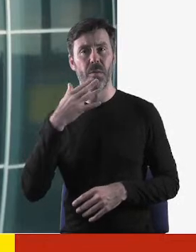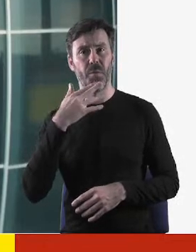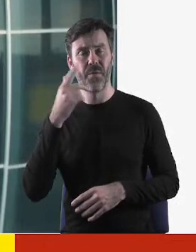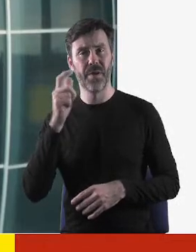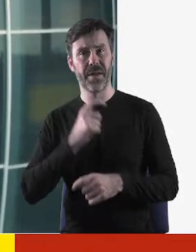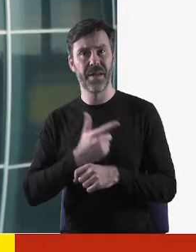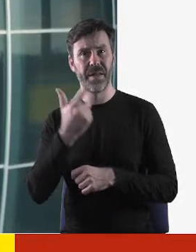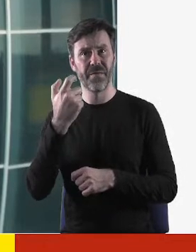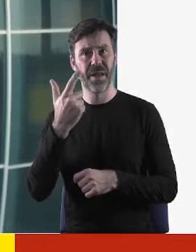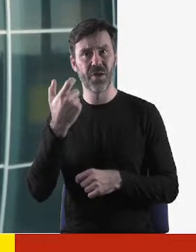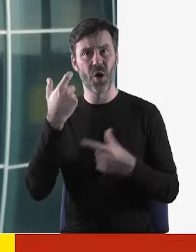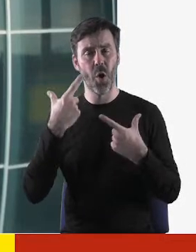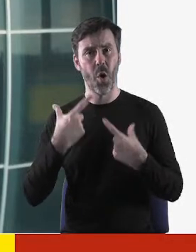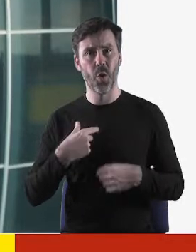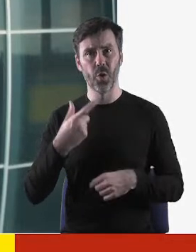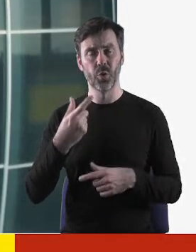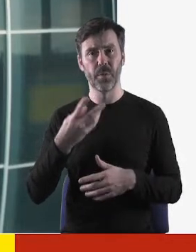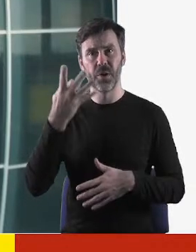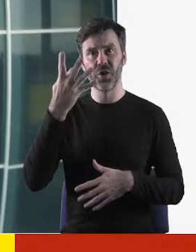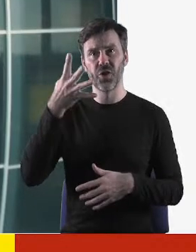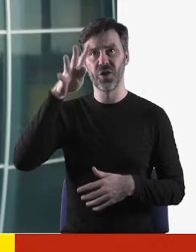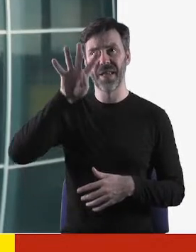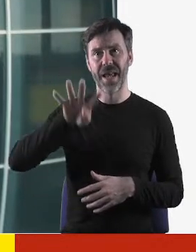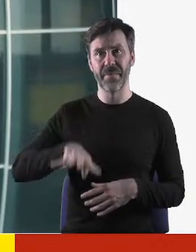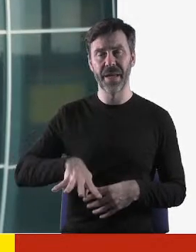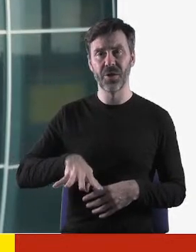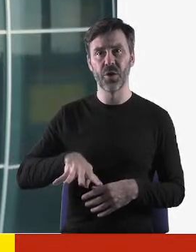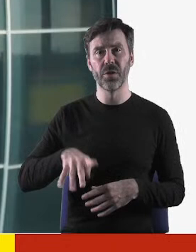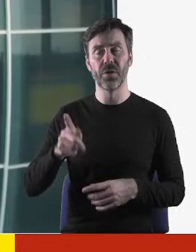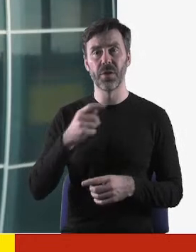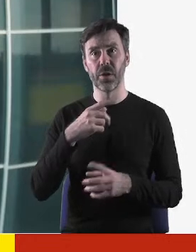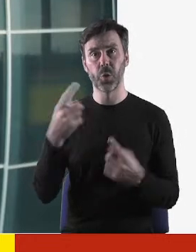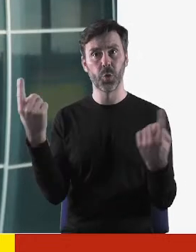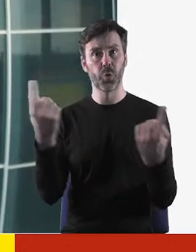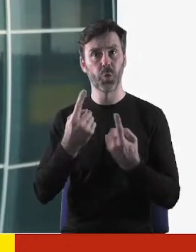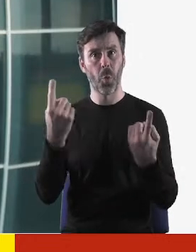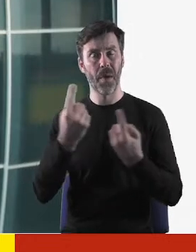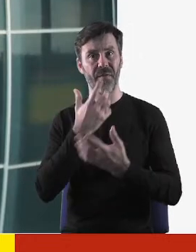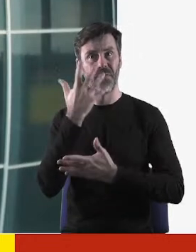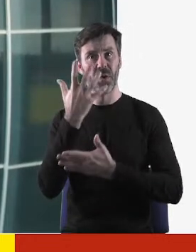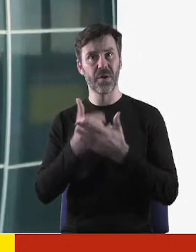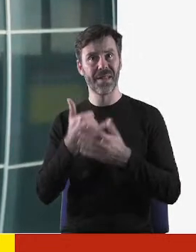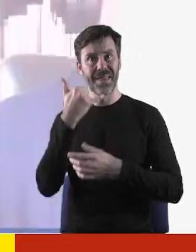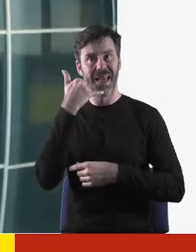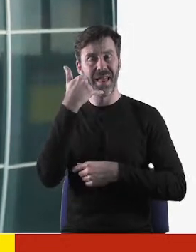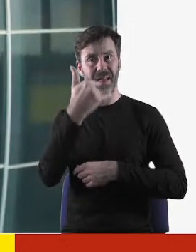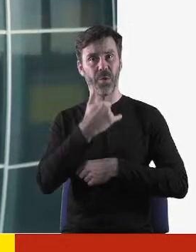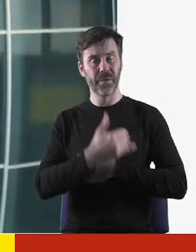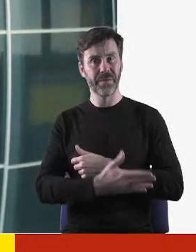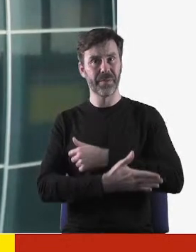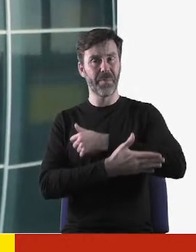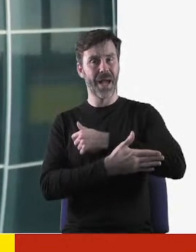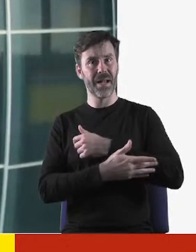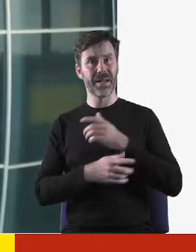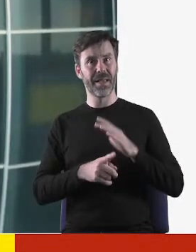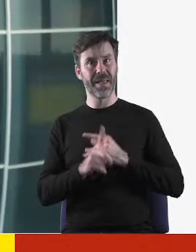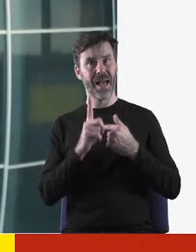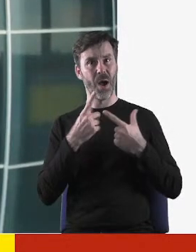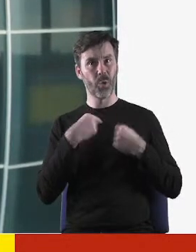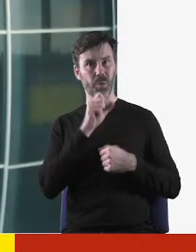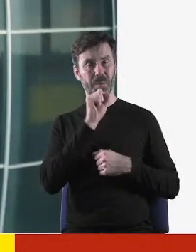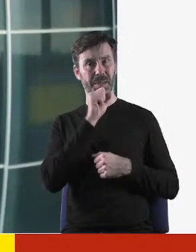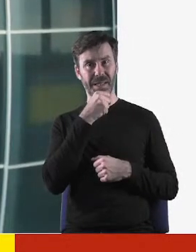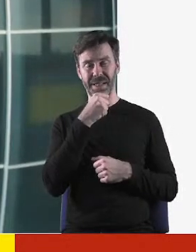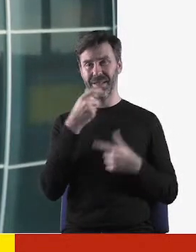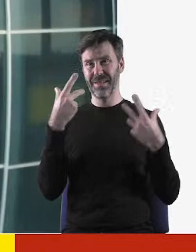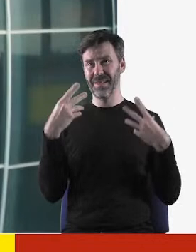4 miesiące to jest świetne wykorzystanie telefonów wsparcia dla seniorów. Uważam, że bynajmniej tak